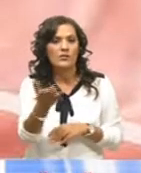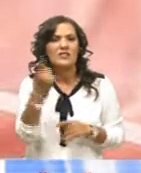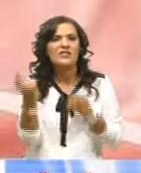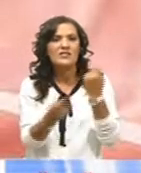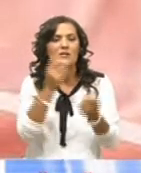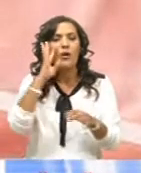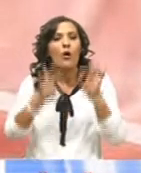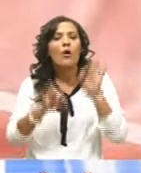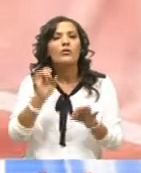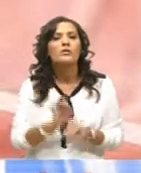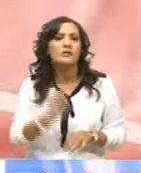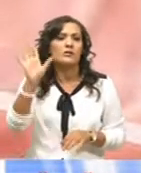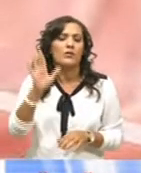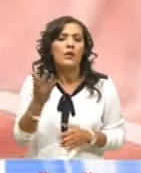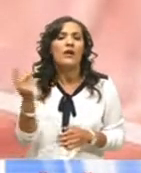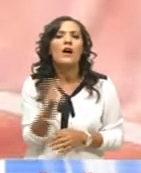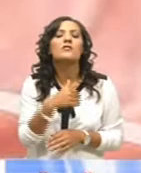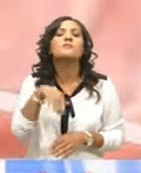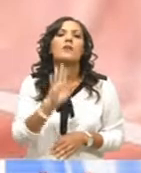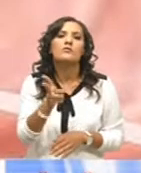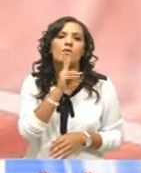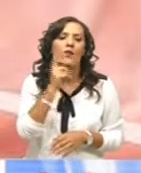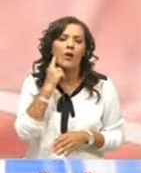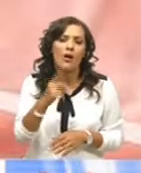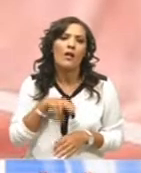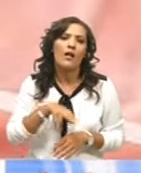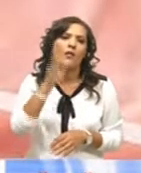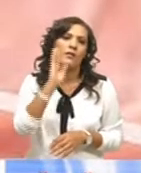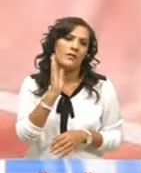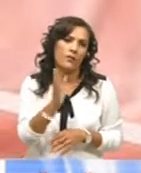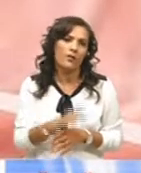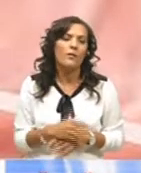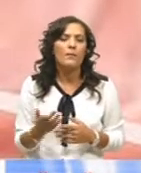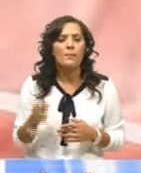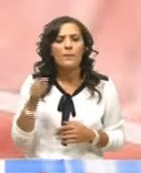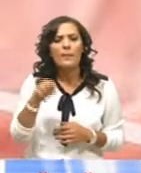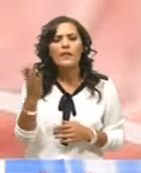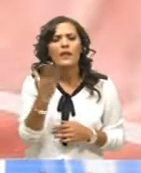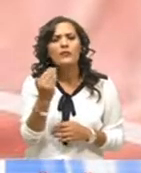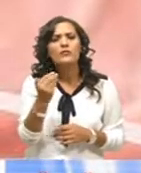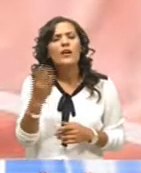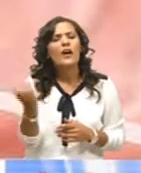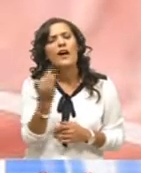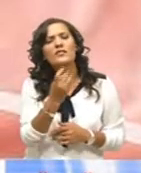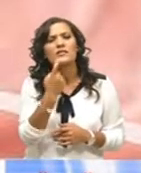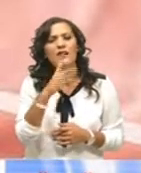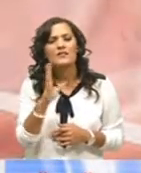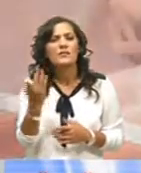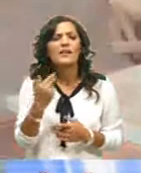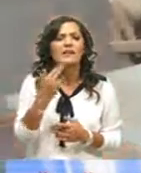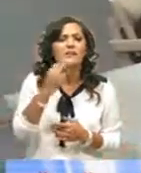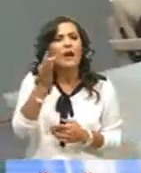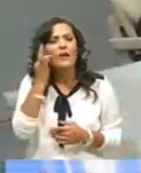işler kontrolden çıkıyor ve kaçınılmaz sona doğru gidiyor peki daha çok Kaç yaşlarında ve daha çok hangi